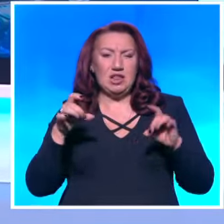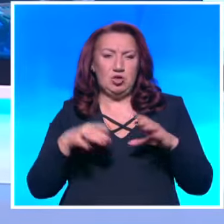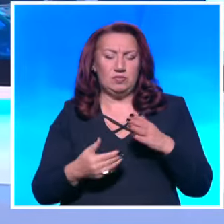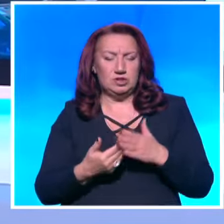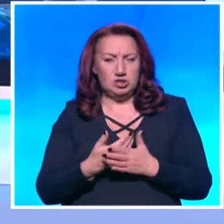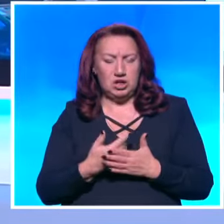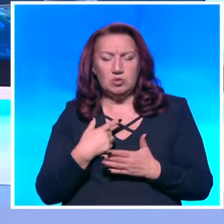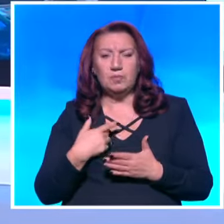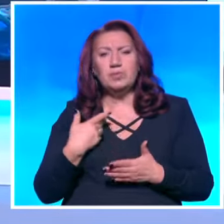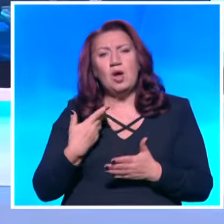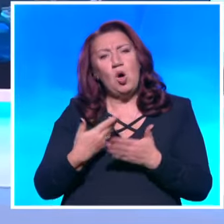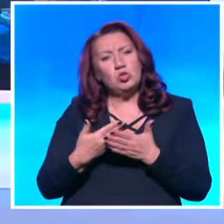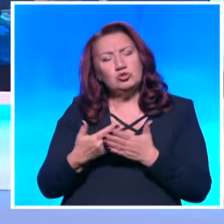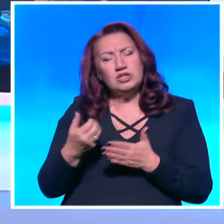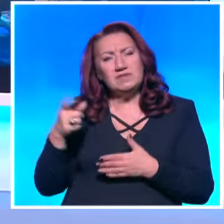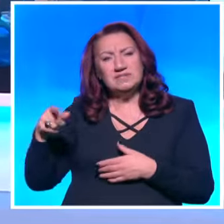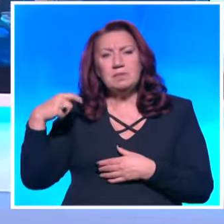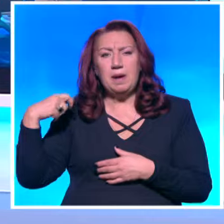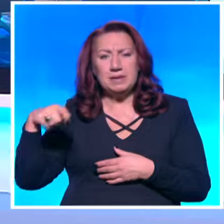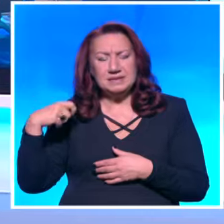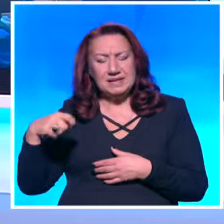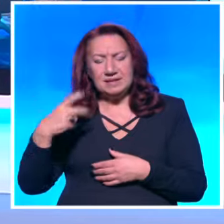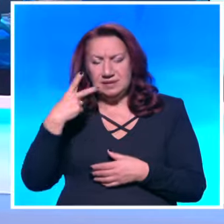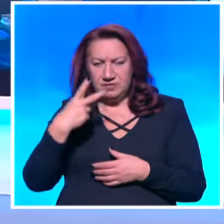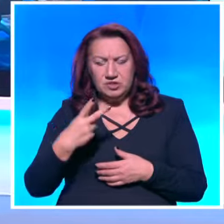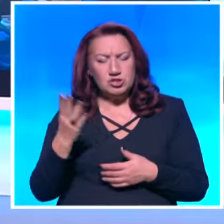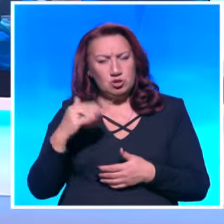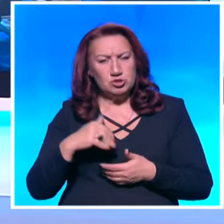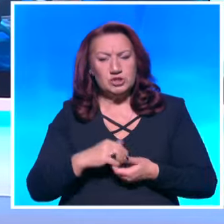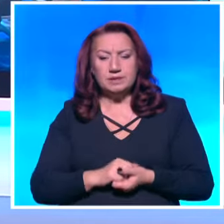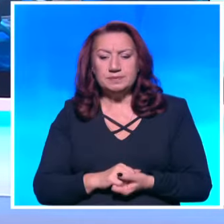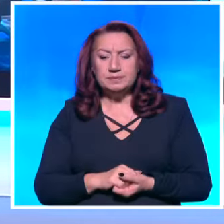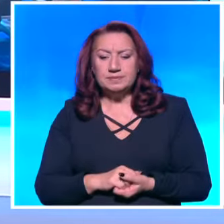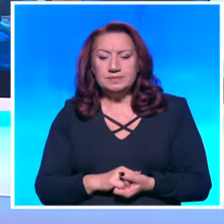всичко от добромир николов и гергана венкова първо към